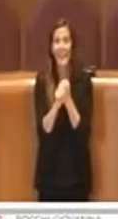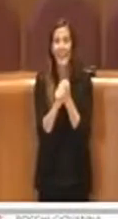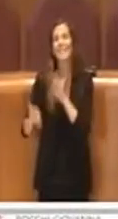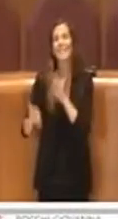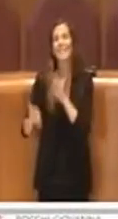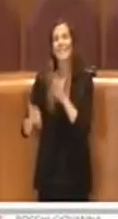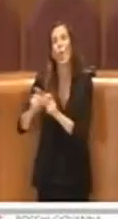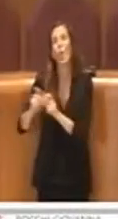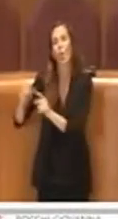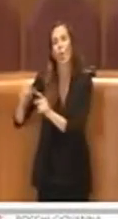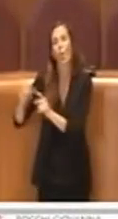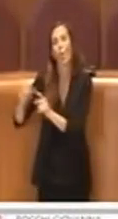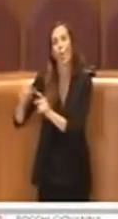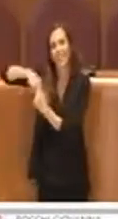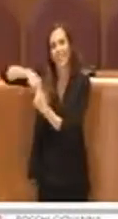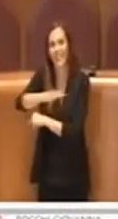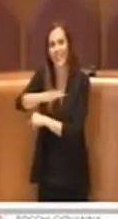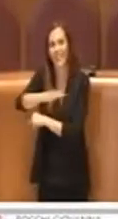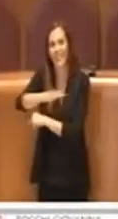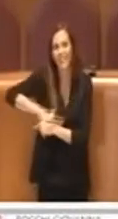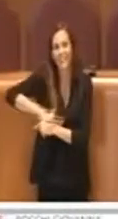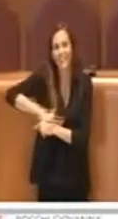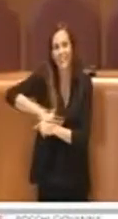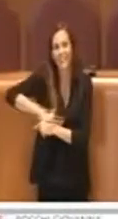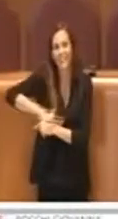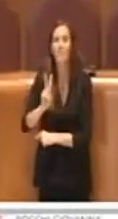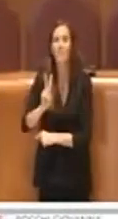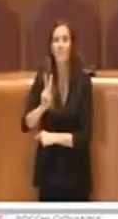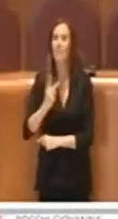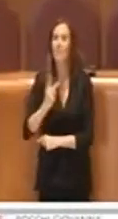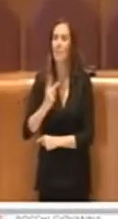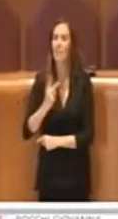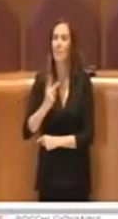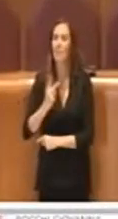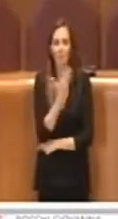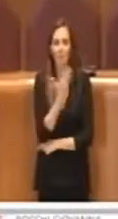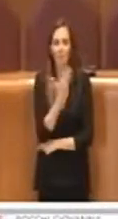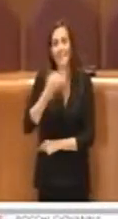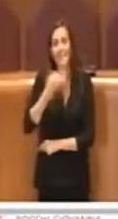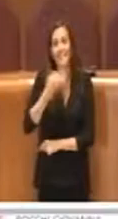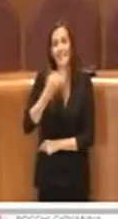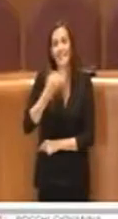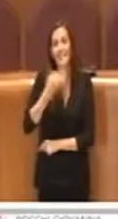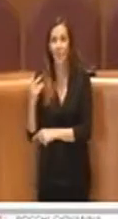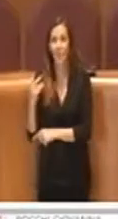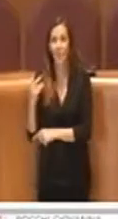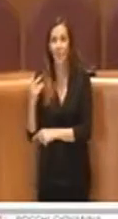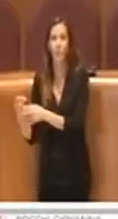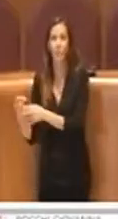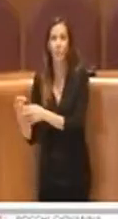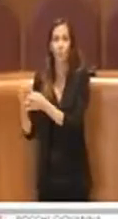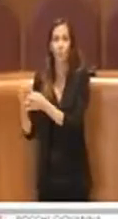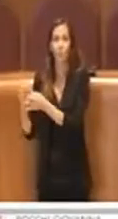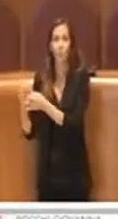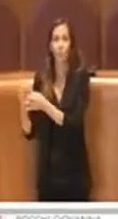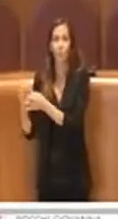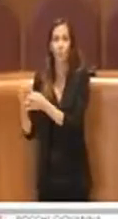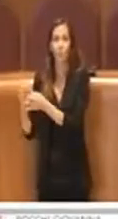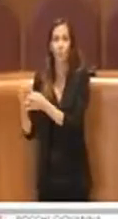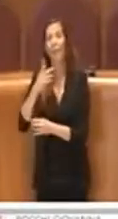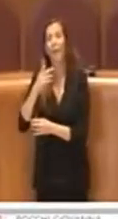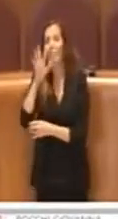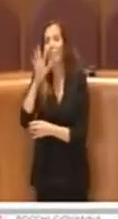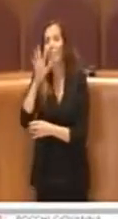sul territorio in maniera errata quindi spesso riconducibile anche ad attività di ristorazione e quindi